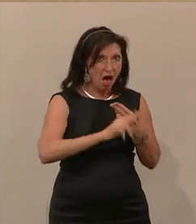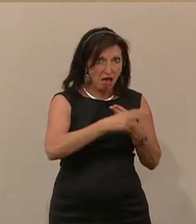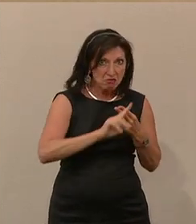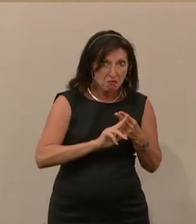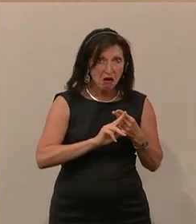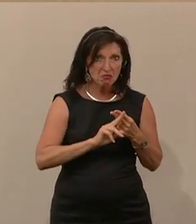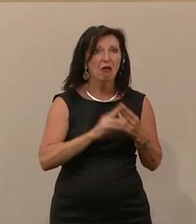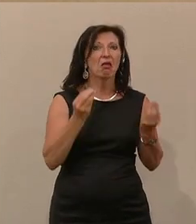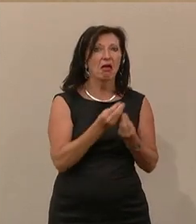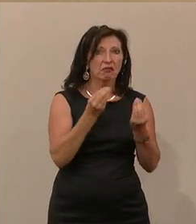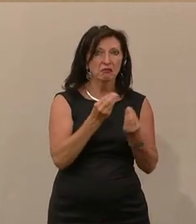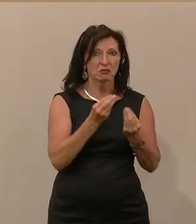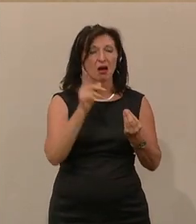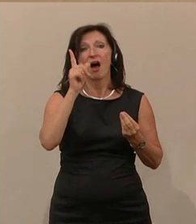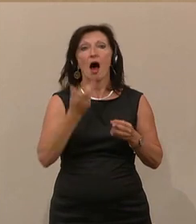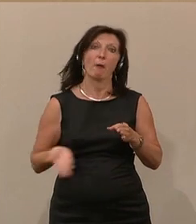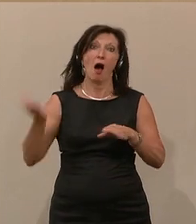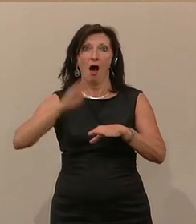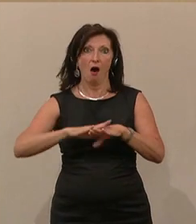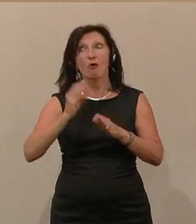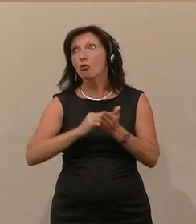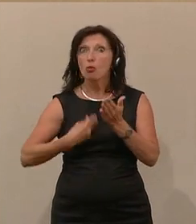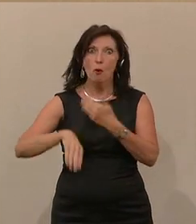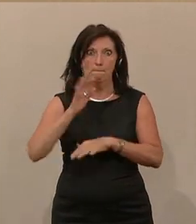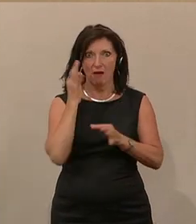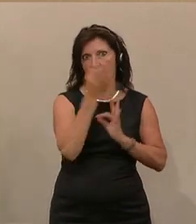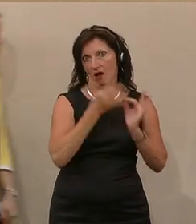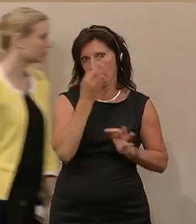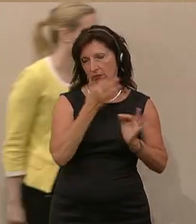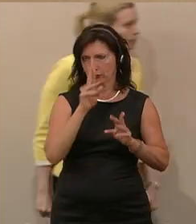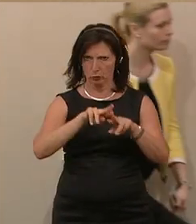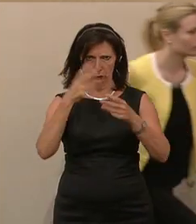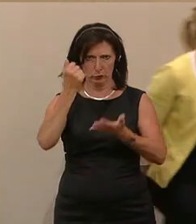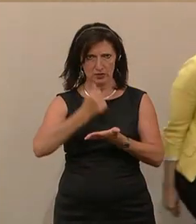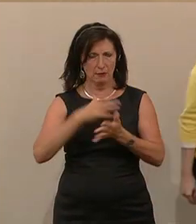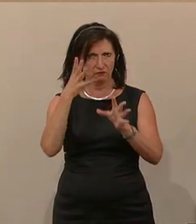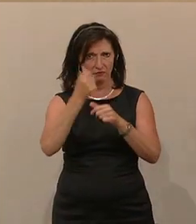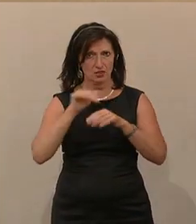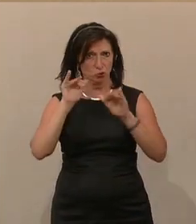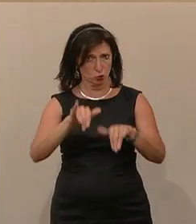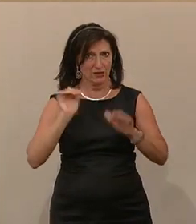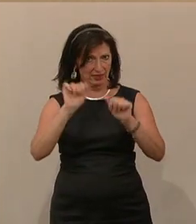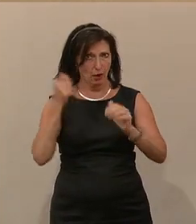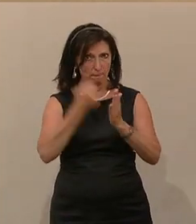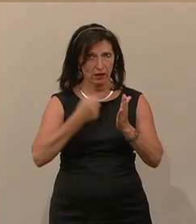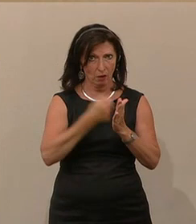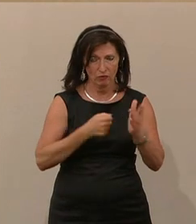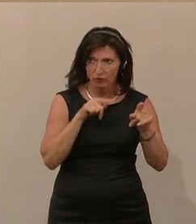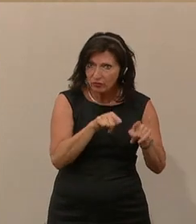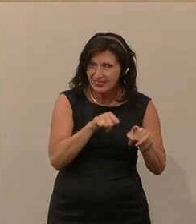beantwortet bekommen haben das bundesamt für verfassungsschutz und terrorismusbekämpfung ist die